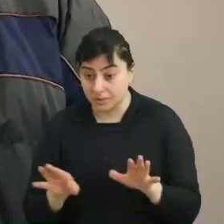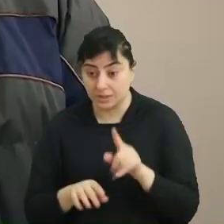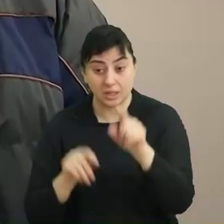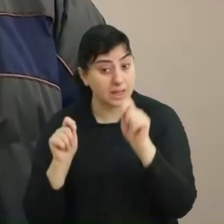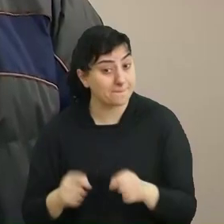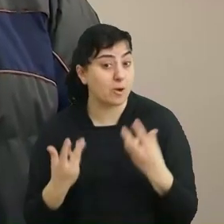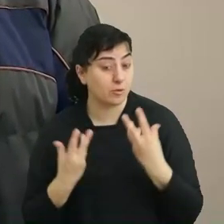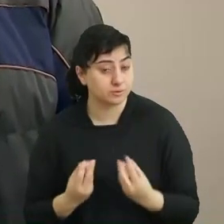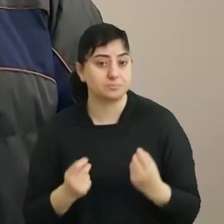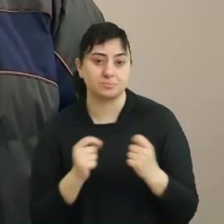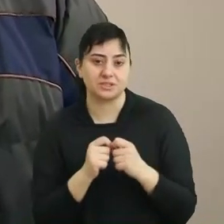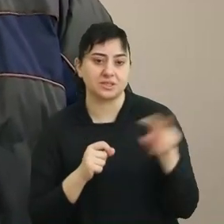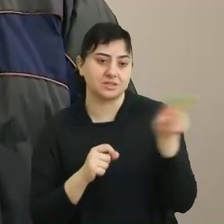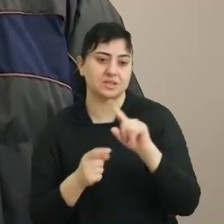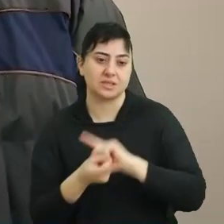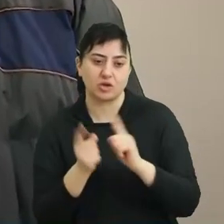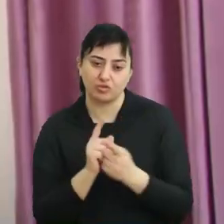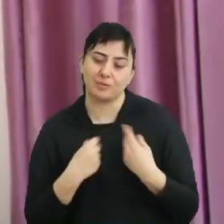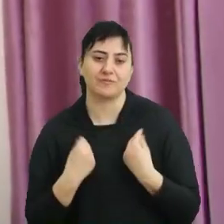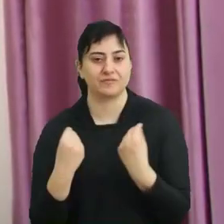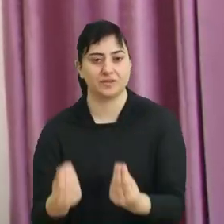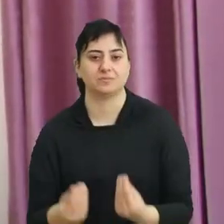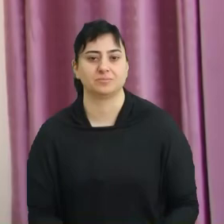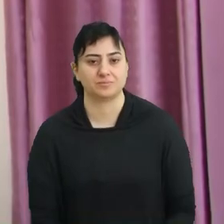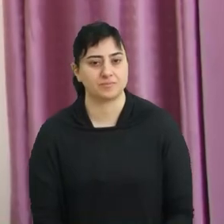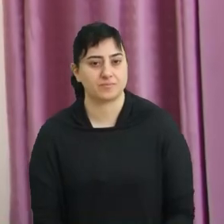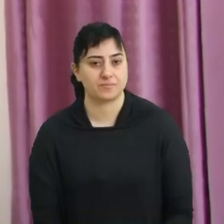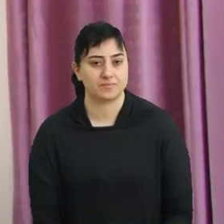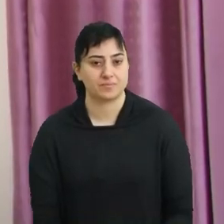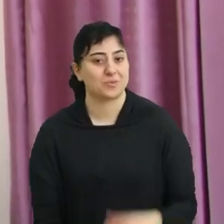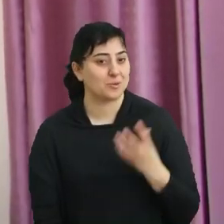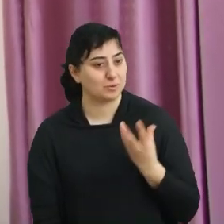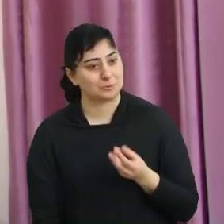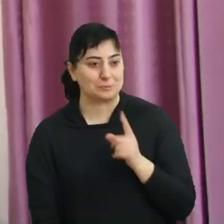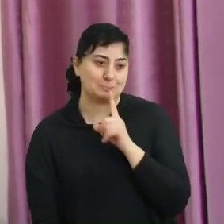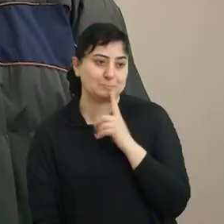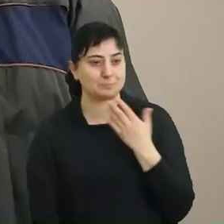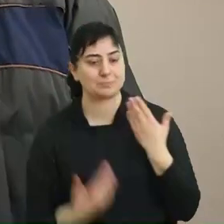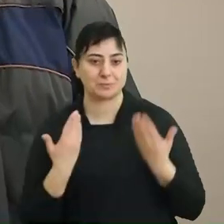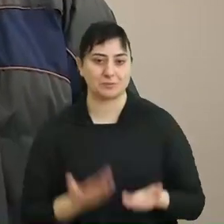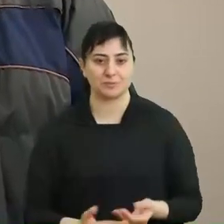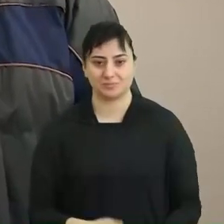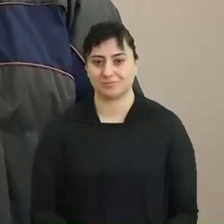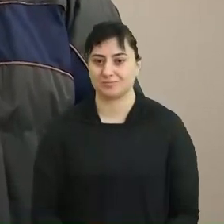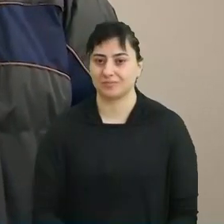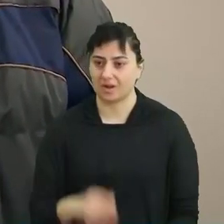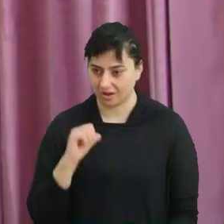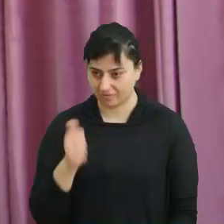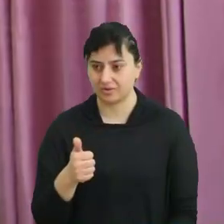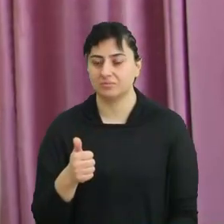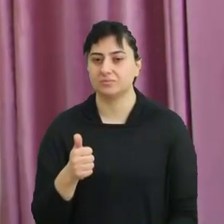bunu yaparsan Başak'la randevuyu kaparsın. He. O zaman peki enişte. He. Hele yola